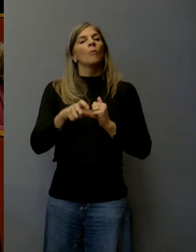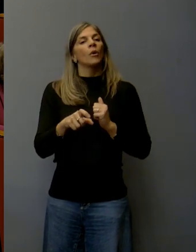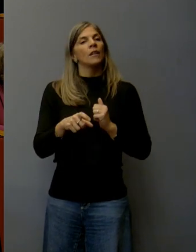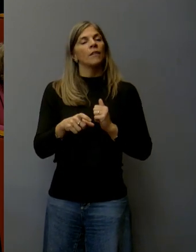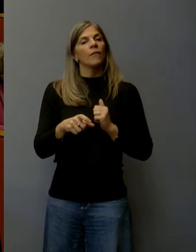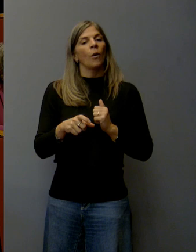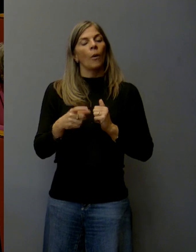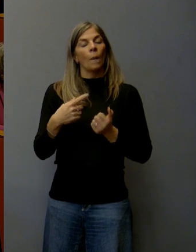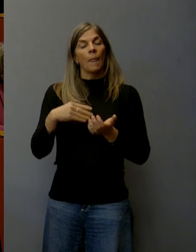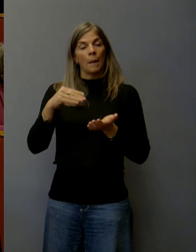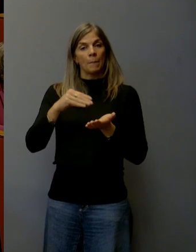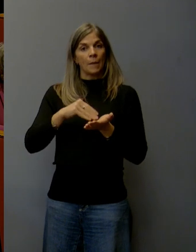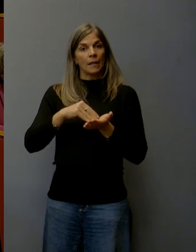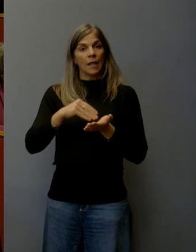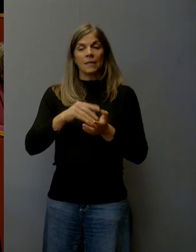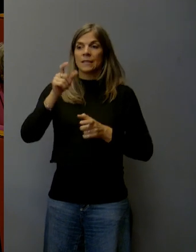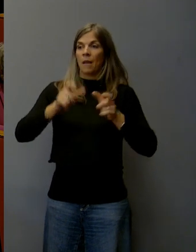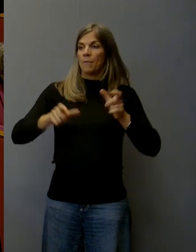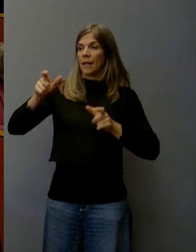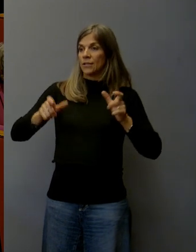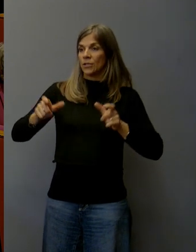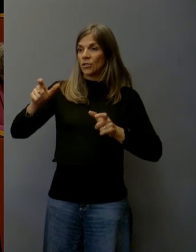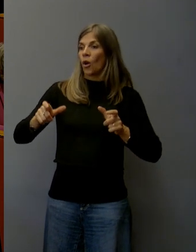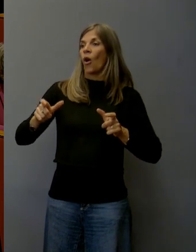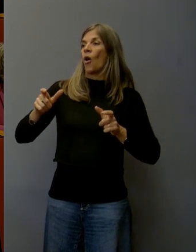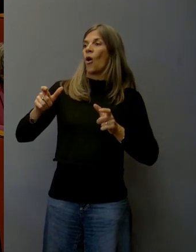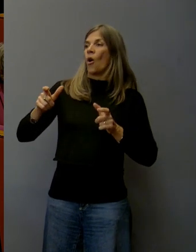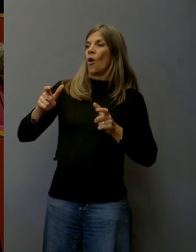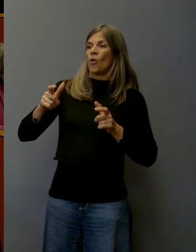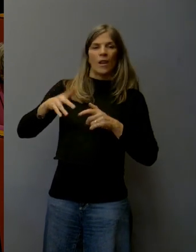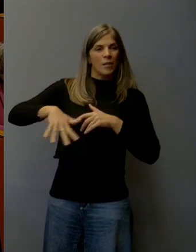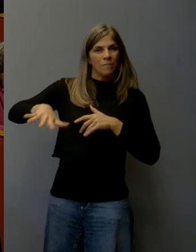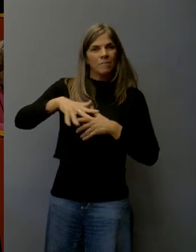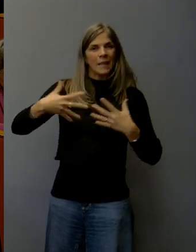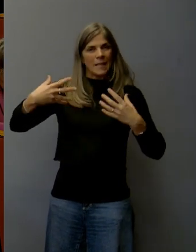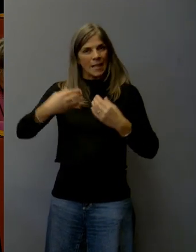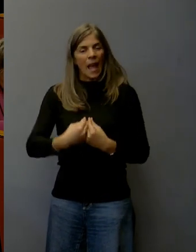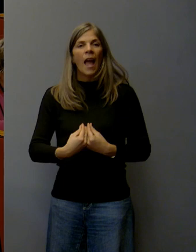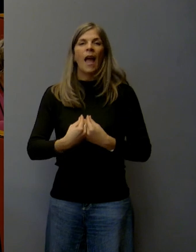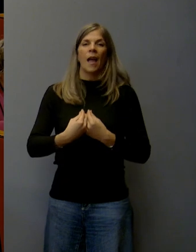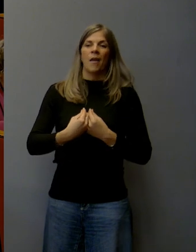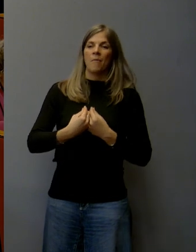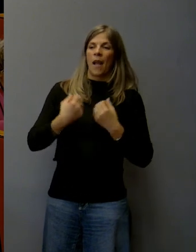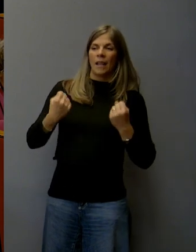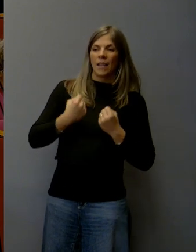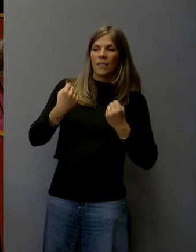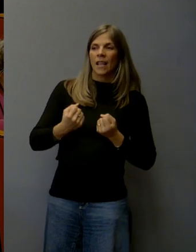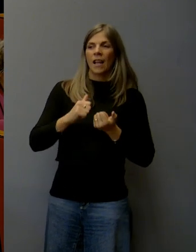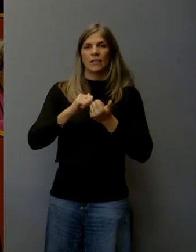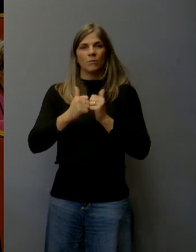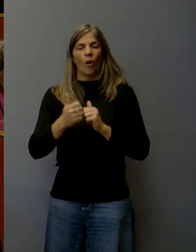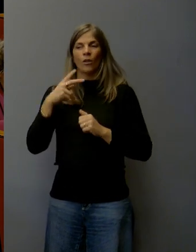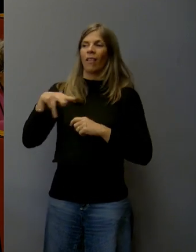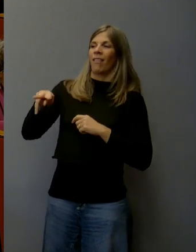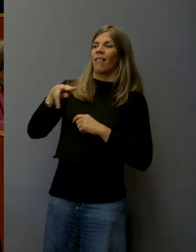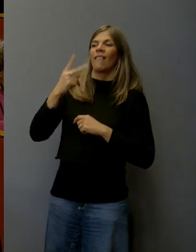la presenza di persone che condividono lo spazio crea una percezione di